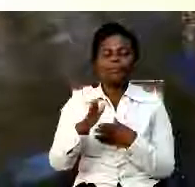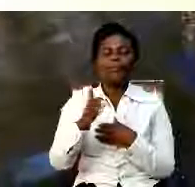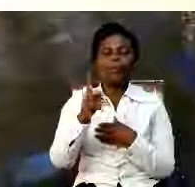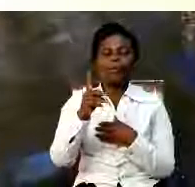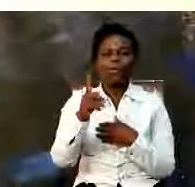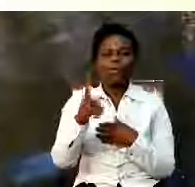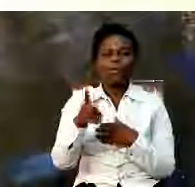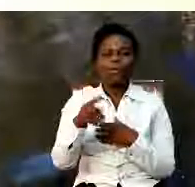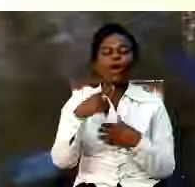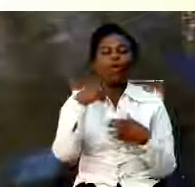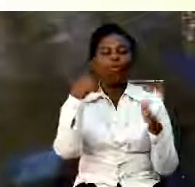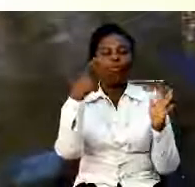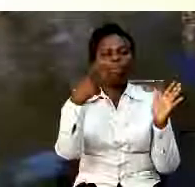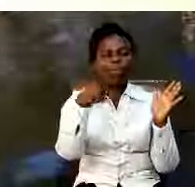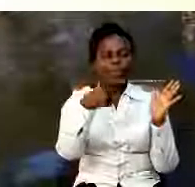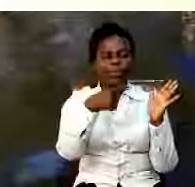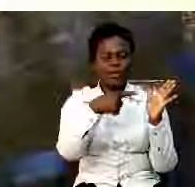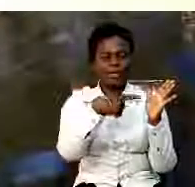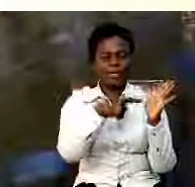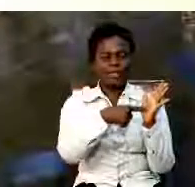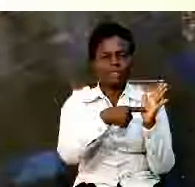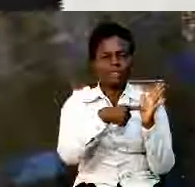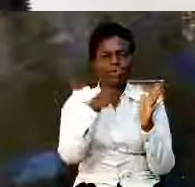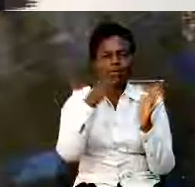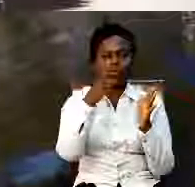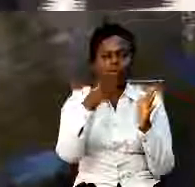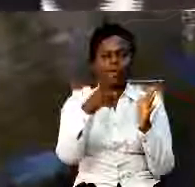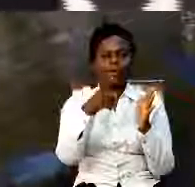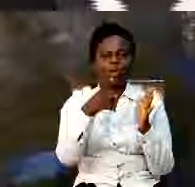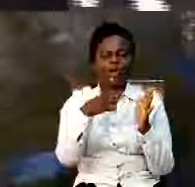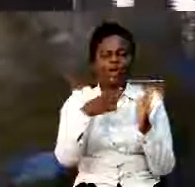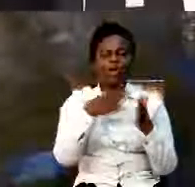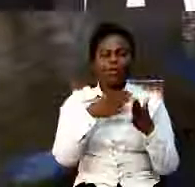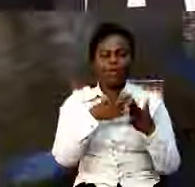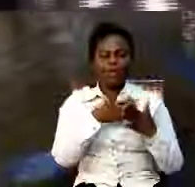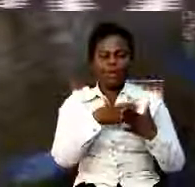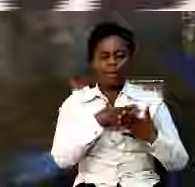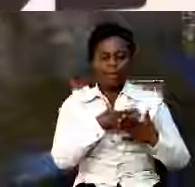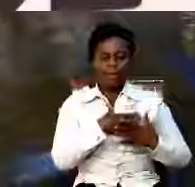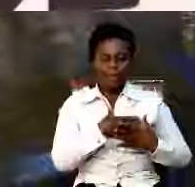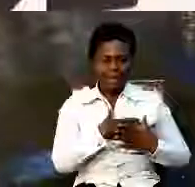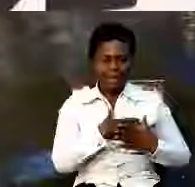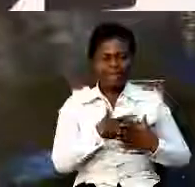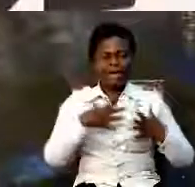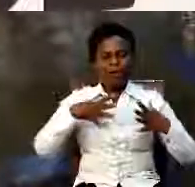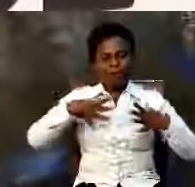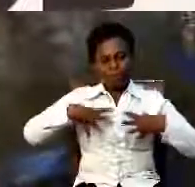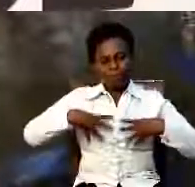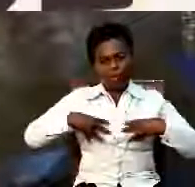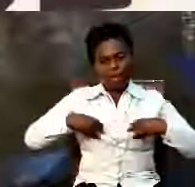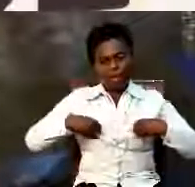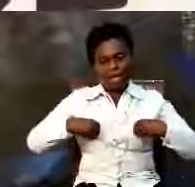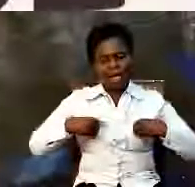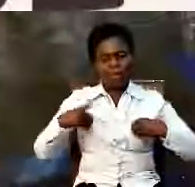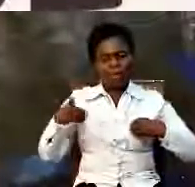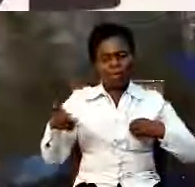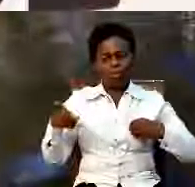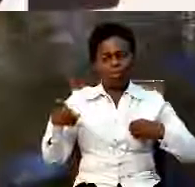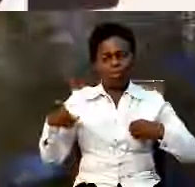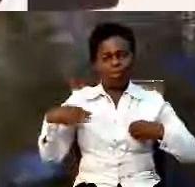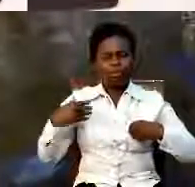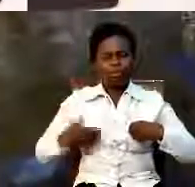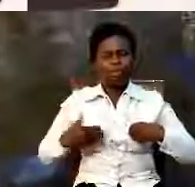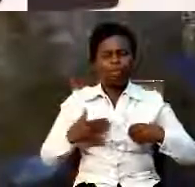Kwamba uonyeshe admiration, unamadimaya mke wako. Unamkubali kwamba huyu mke wangu bwana